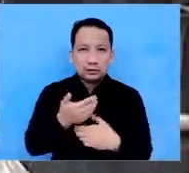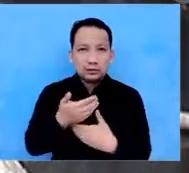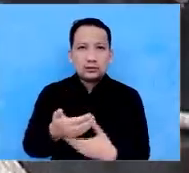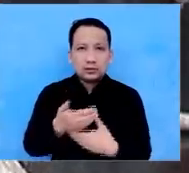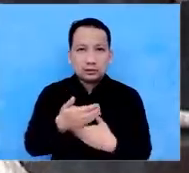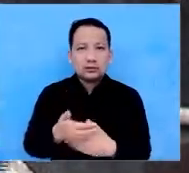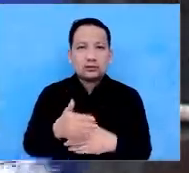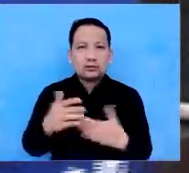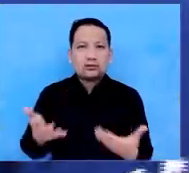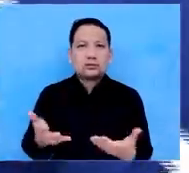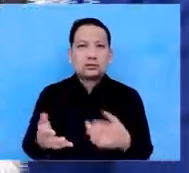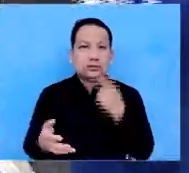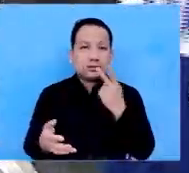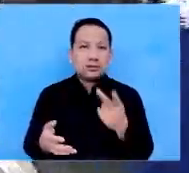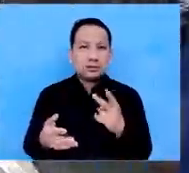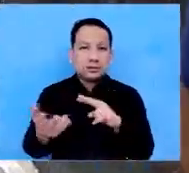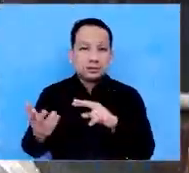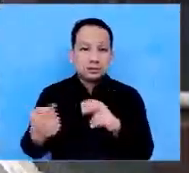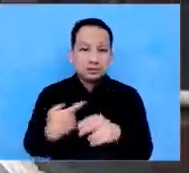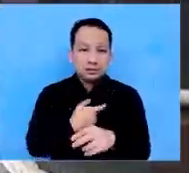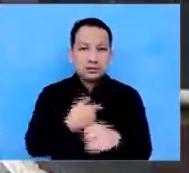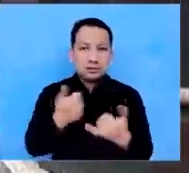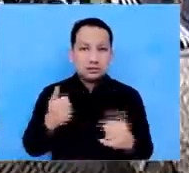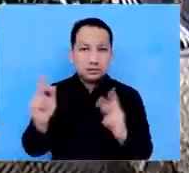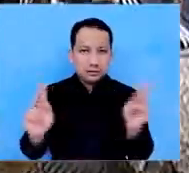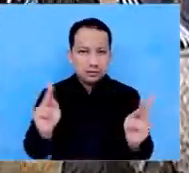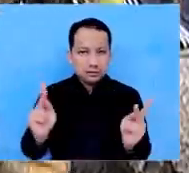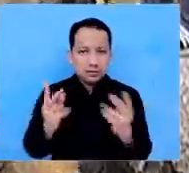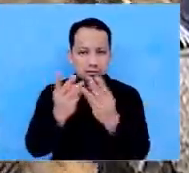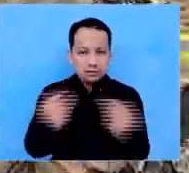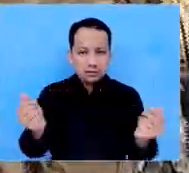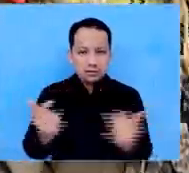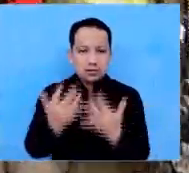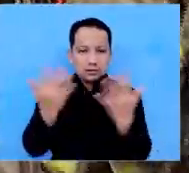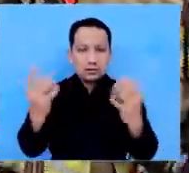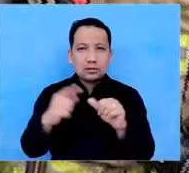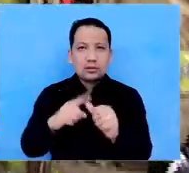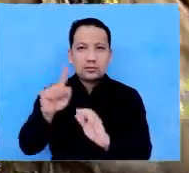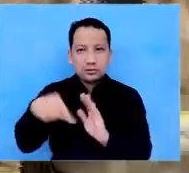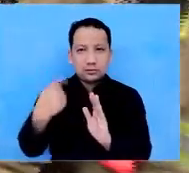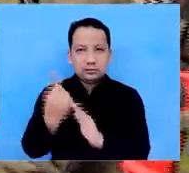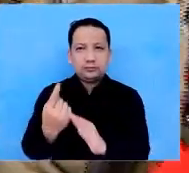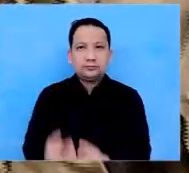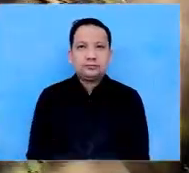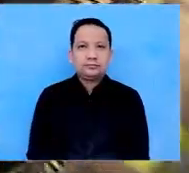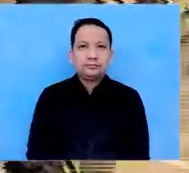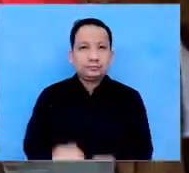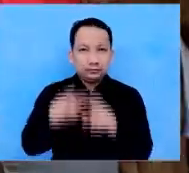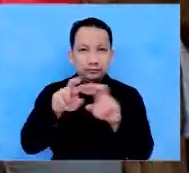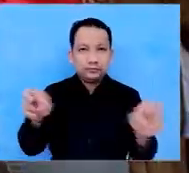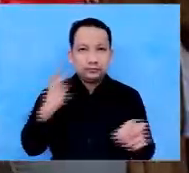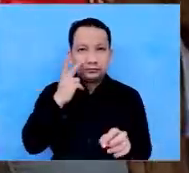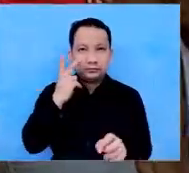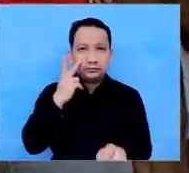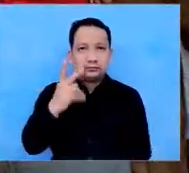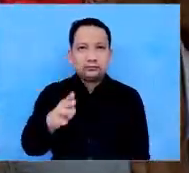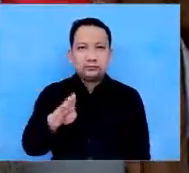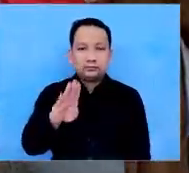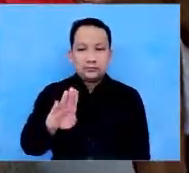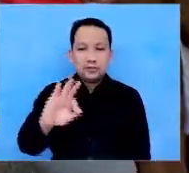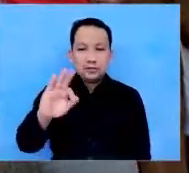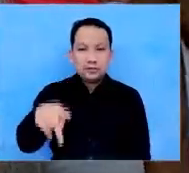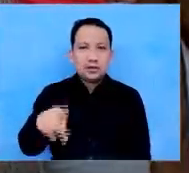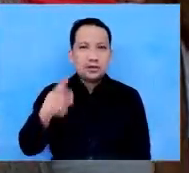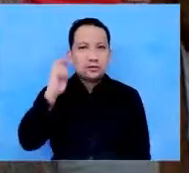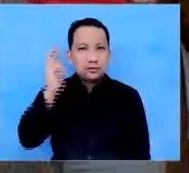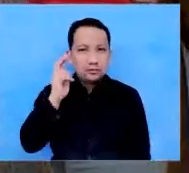namang napaulat na nasaktan sa mga residente. Naapula rin ang apoy makalipas ang 1 oras. Iniimbestigahan pa ng BFP kung ano ang pinagmulan ng